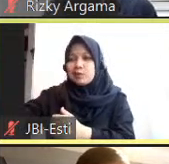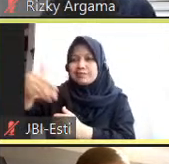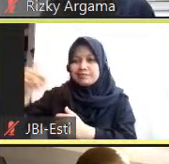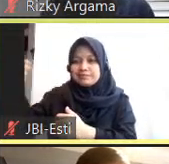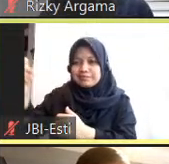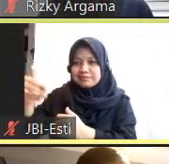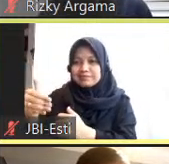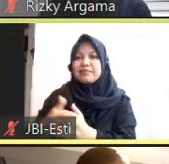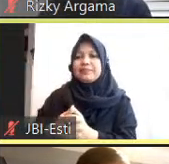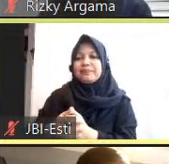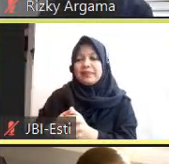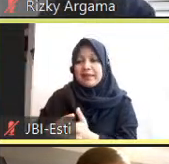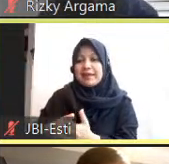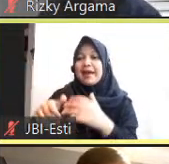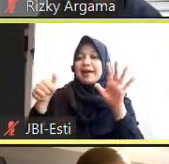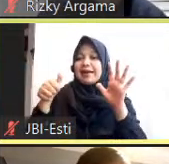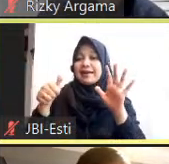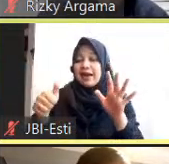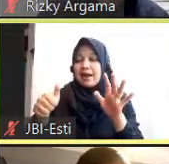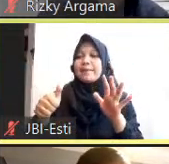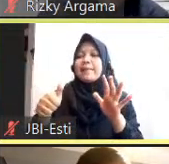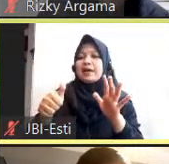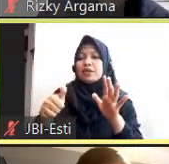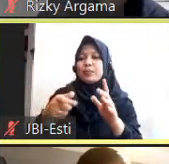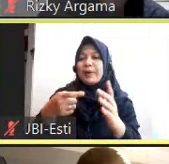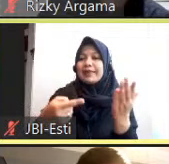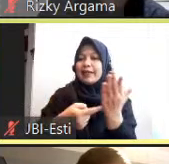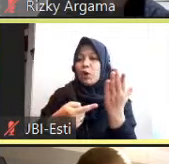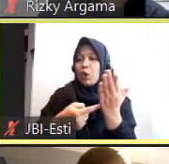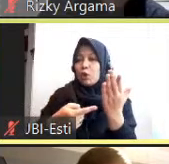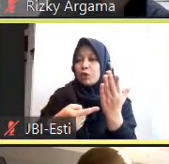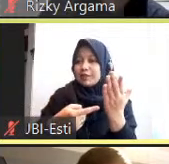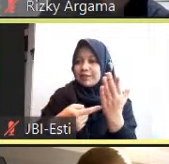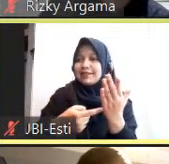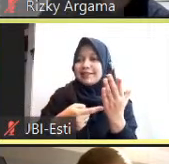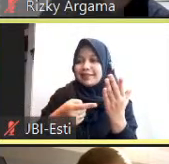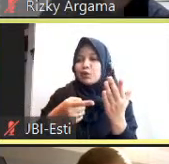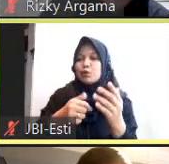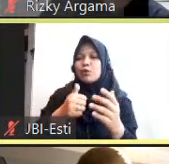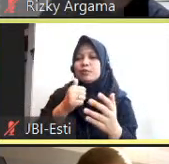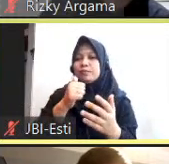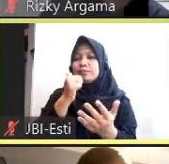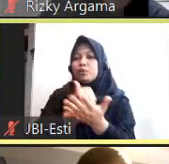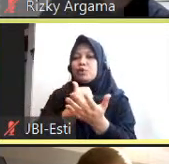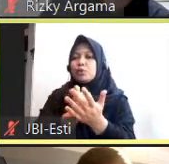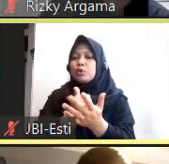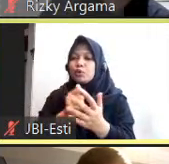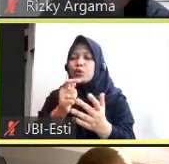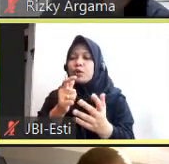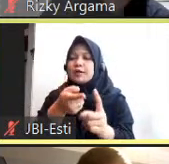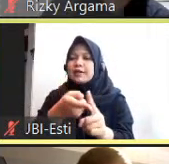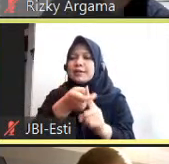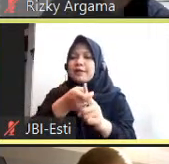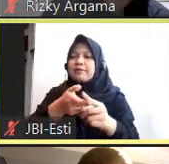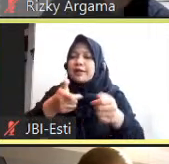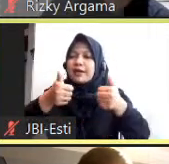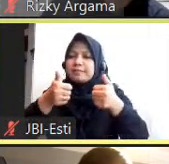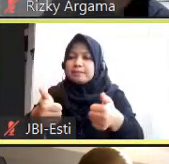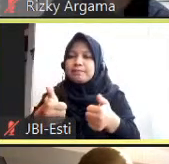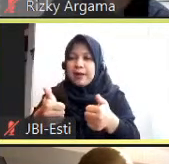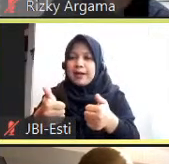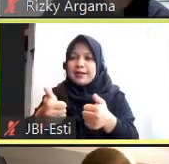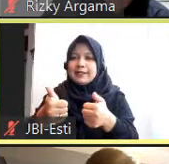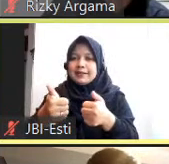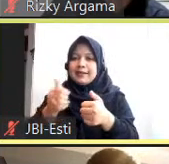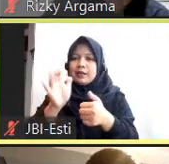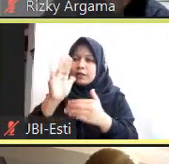pemanfaatan teknologi. Ini mungkin Mas Damar lebih paham ya soal ini. Jadi memang dunia